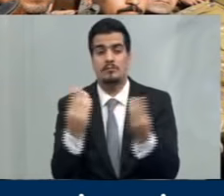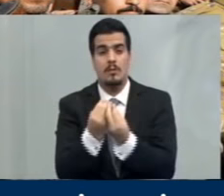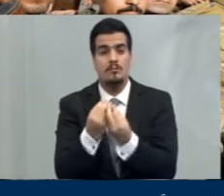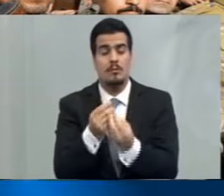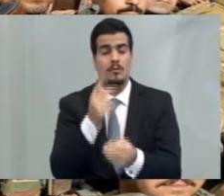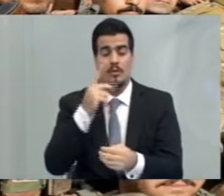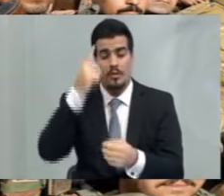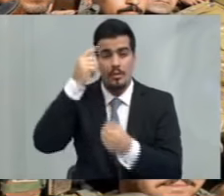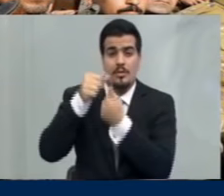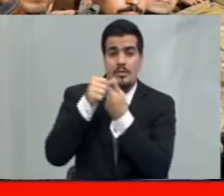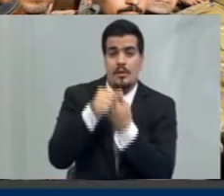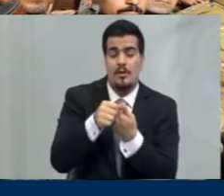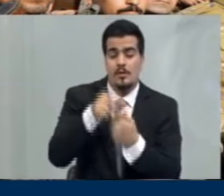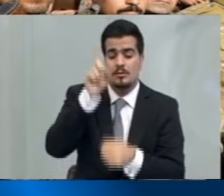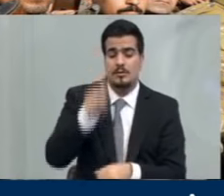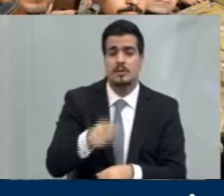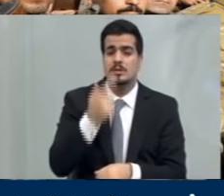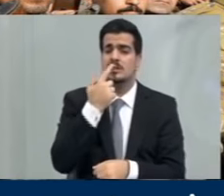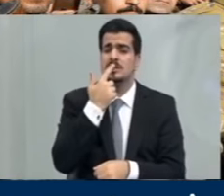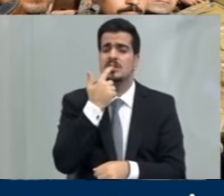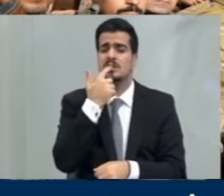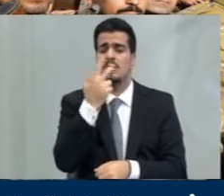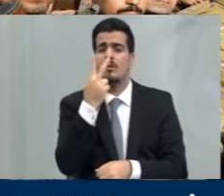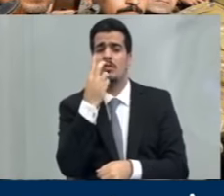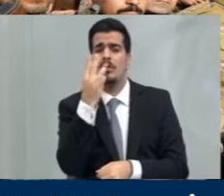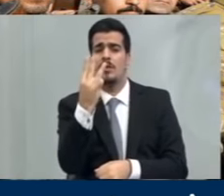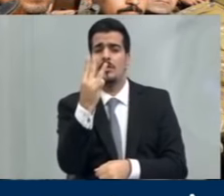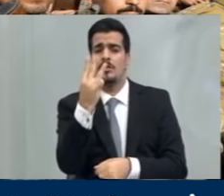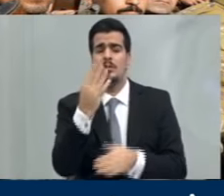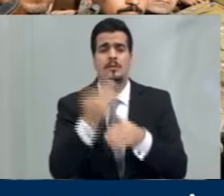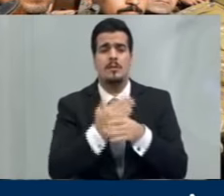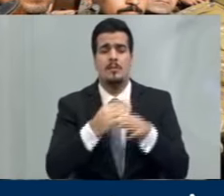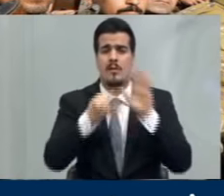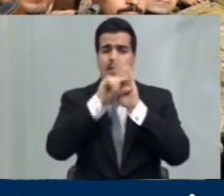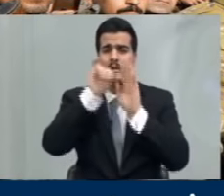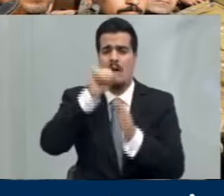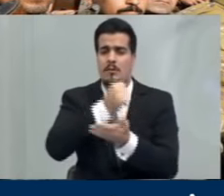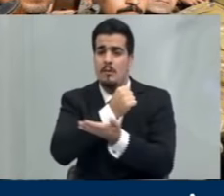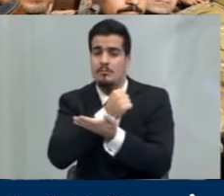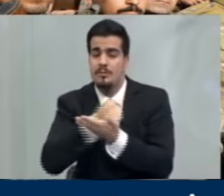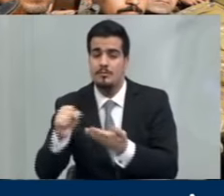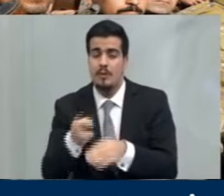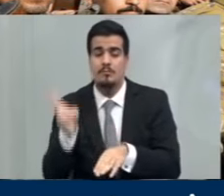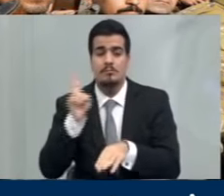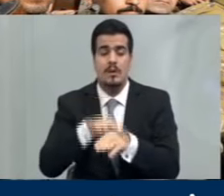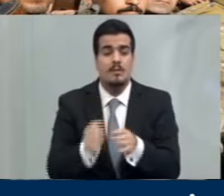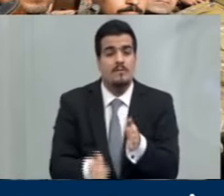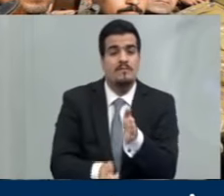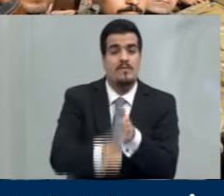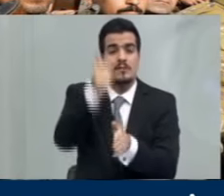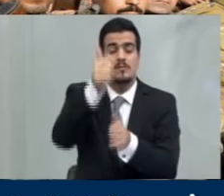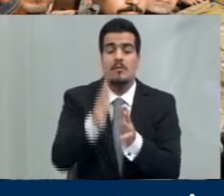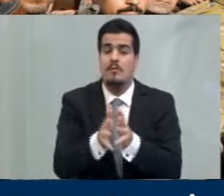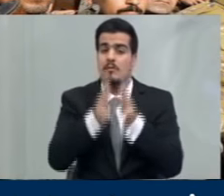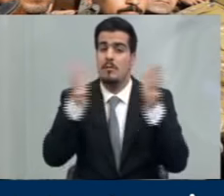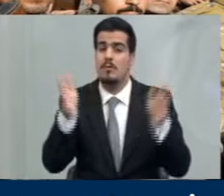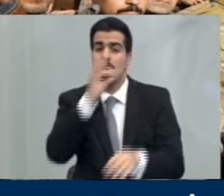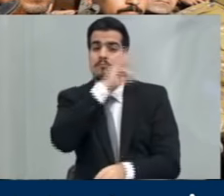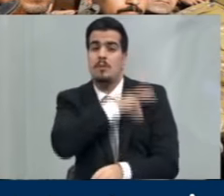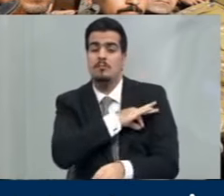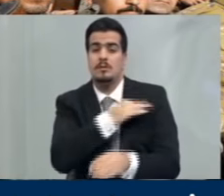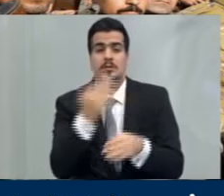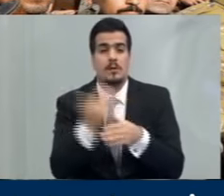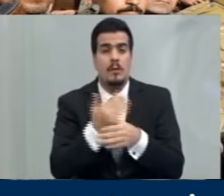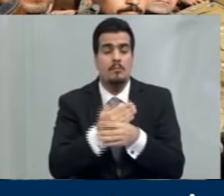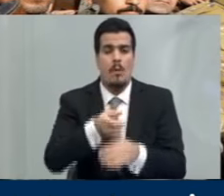القوات بالذكرى الثالثة ليوم النصر على عصابات داعش الإرهابية، مشيدا بالانتصار الكبير الذي حفظ للعراق